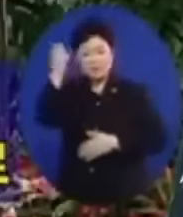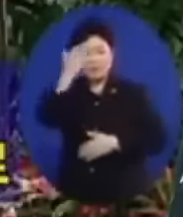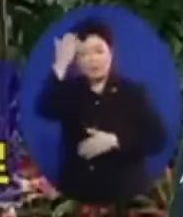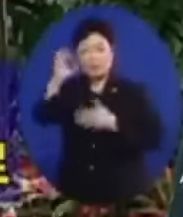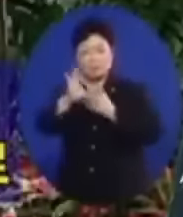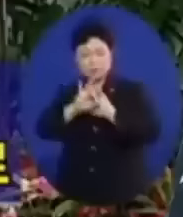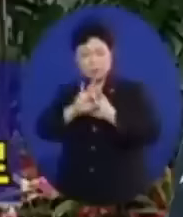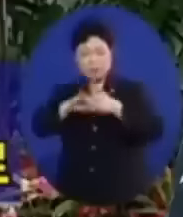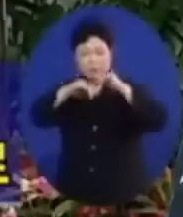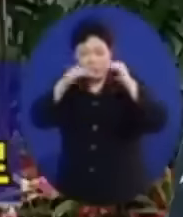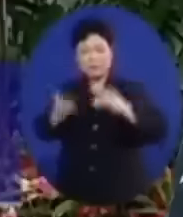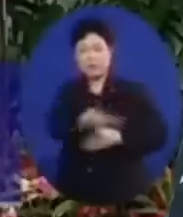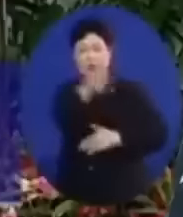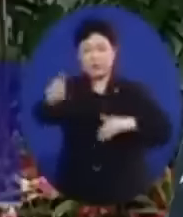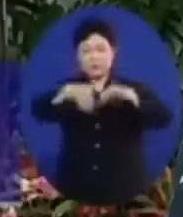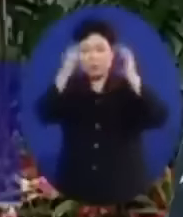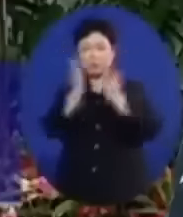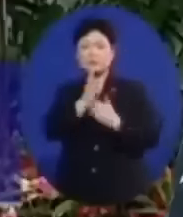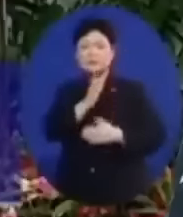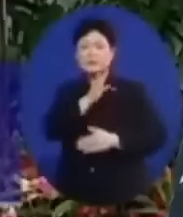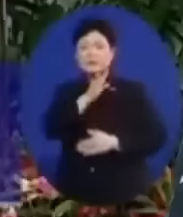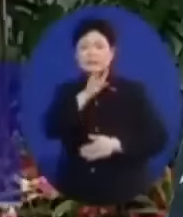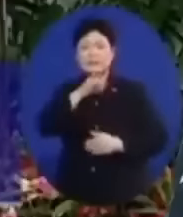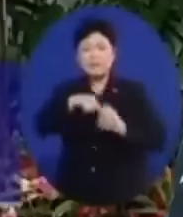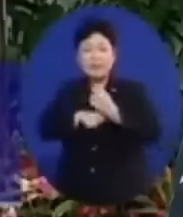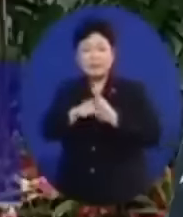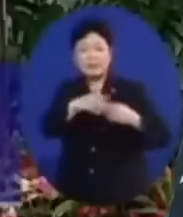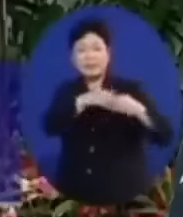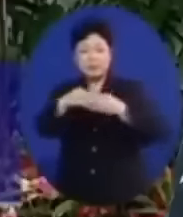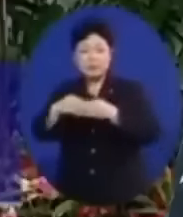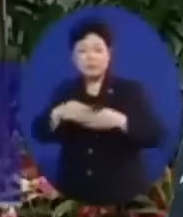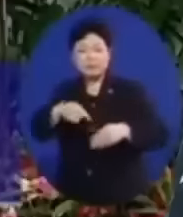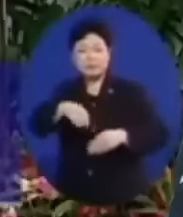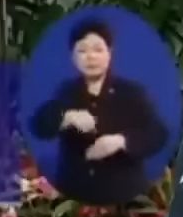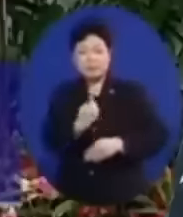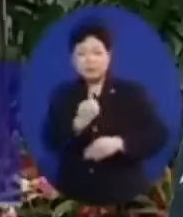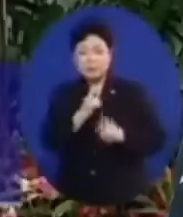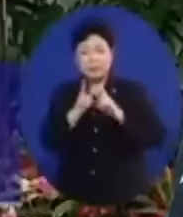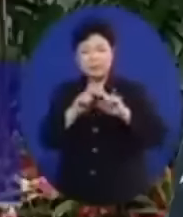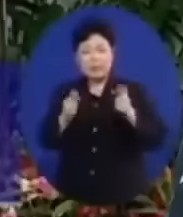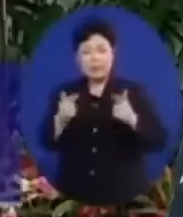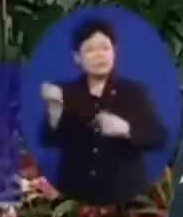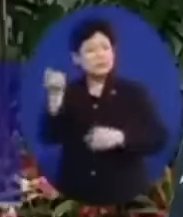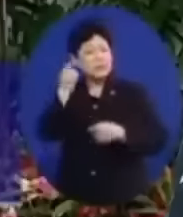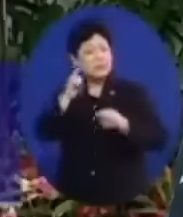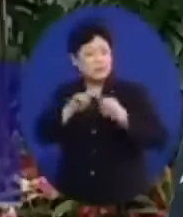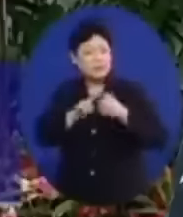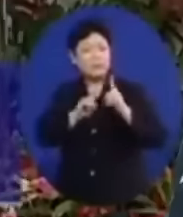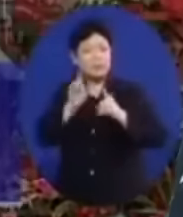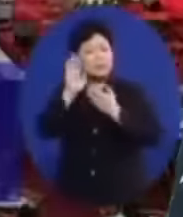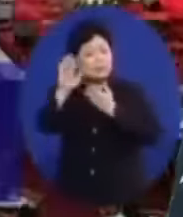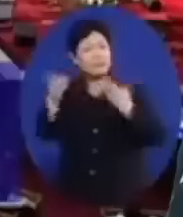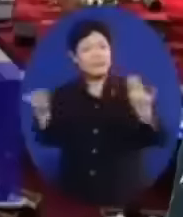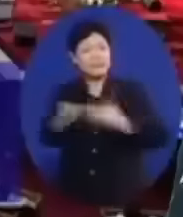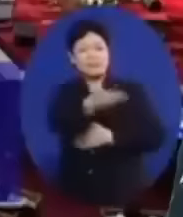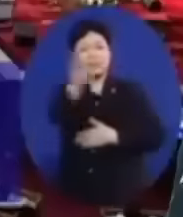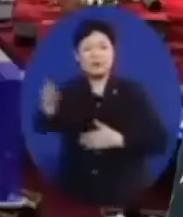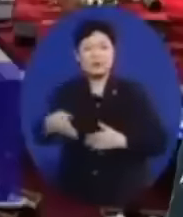너희를 모든 진리 가운데로 인도하시리니 그가 스스로 말하지 않고 오직 들은 것을 말하며 장래일을 너희에게